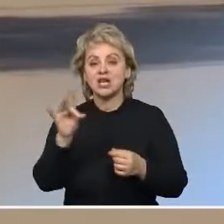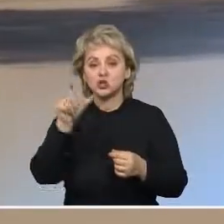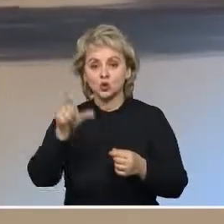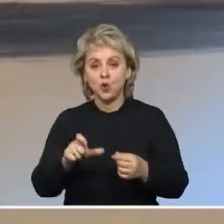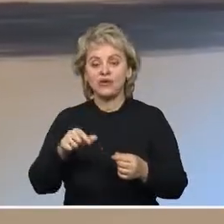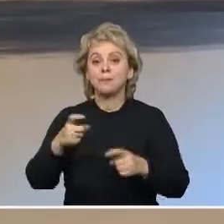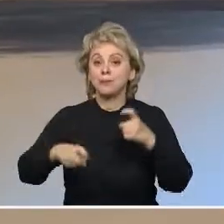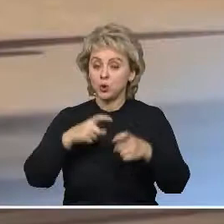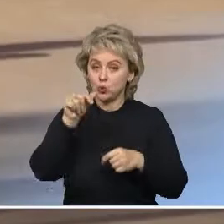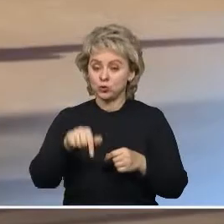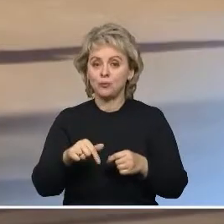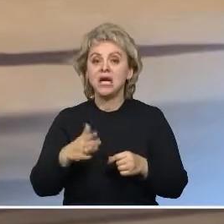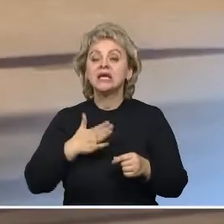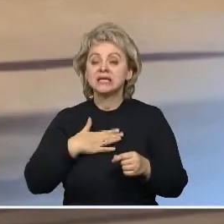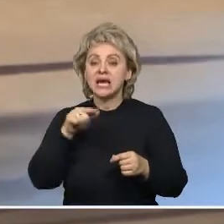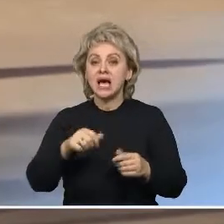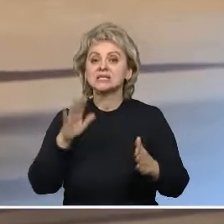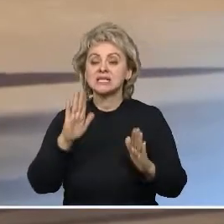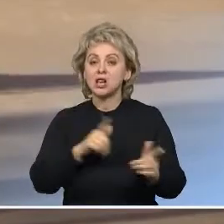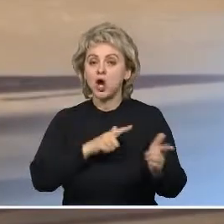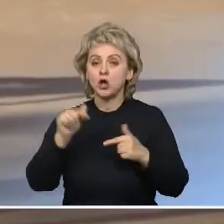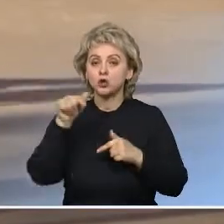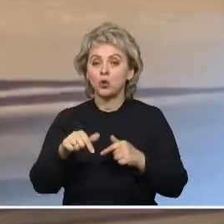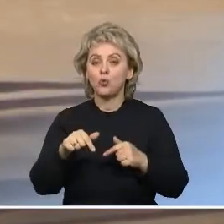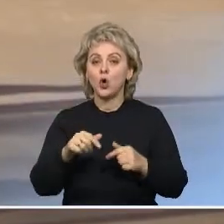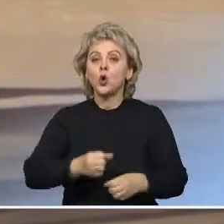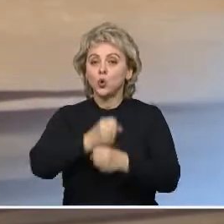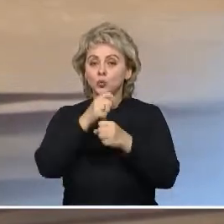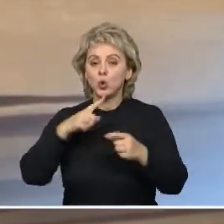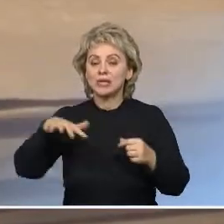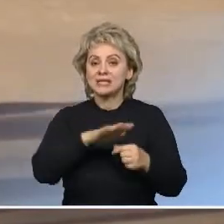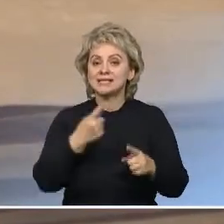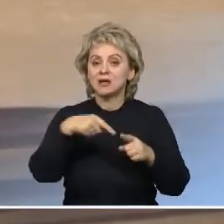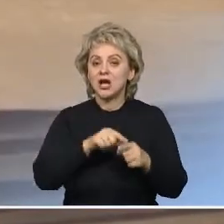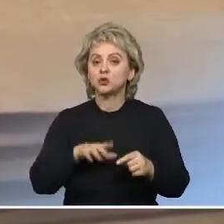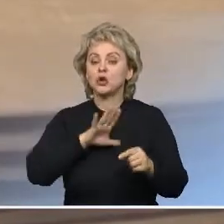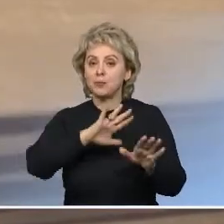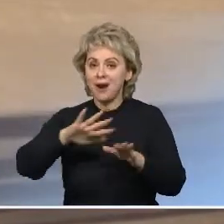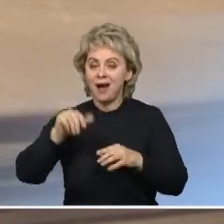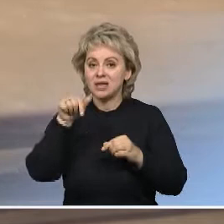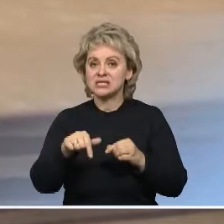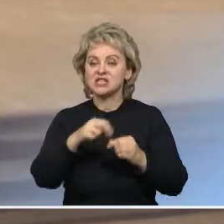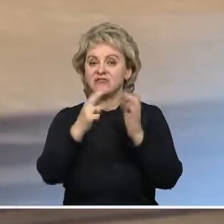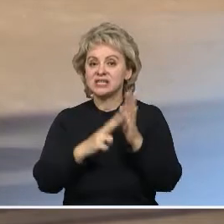ростовским суперстайером. Я стал готовиться к Кубку России, который проходил